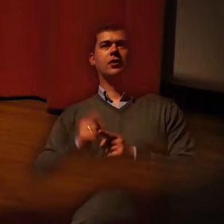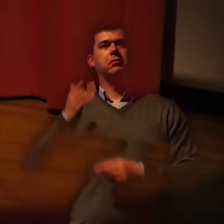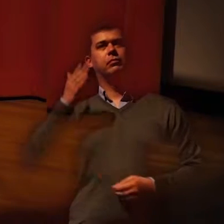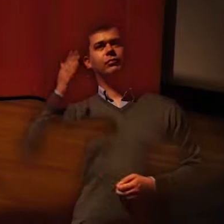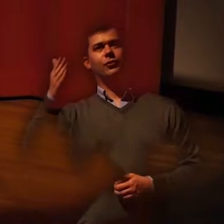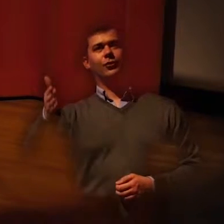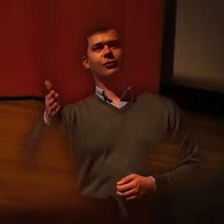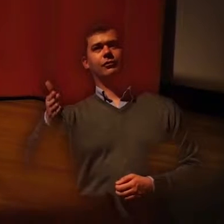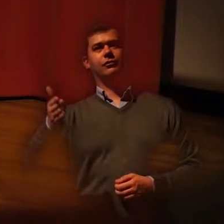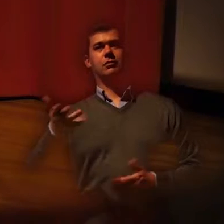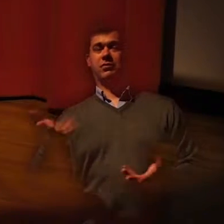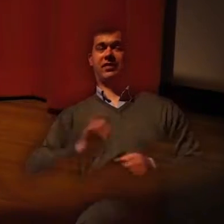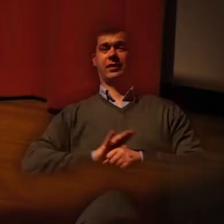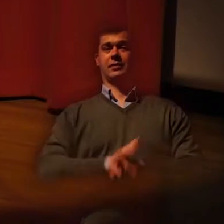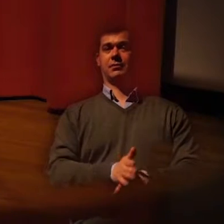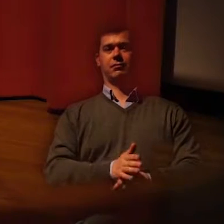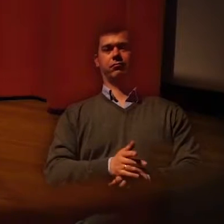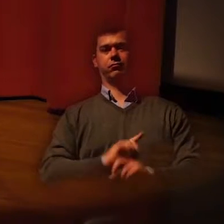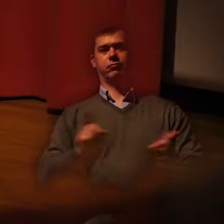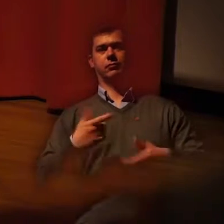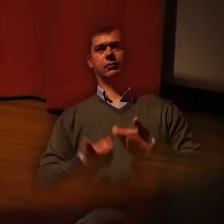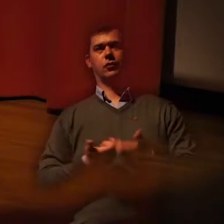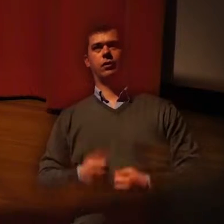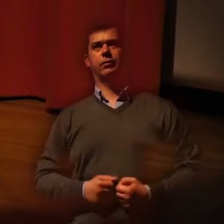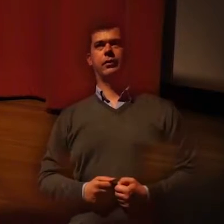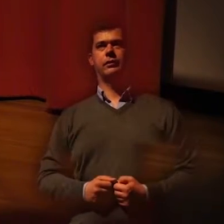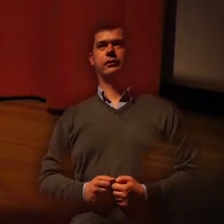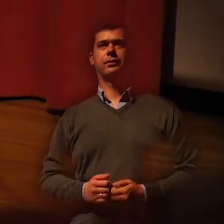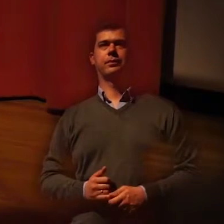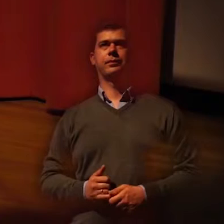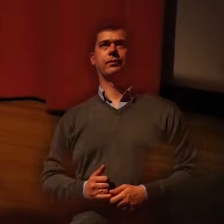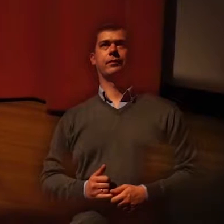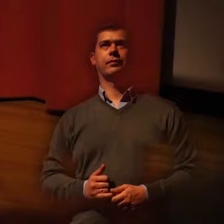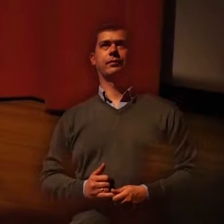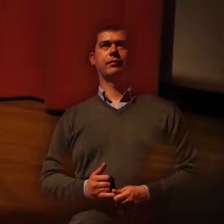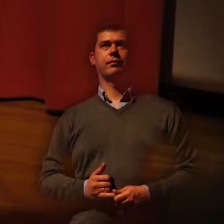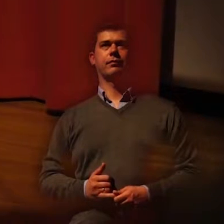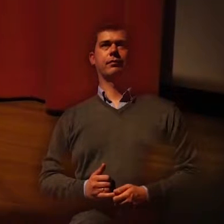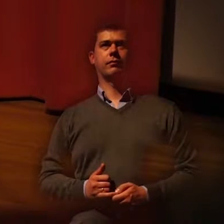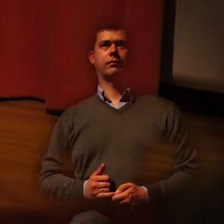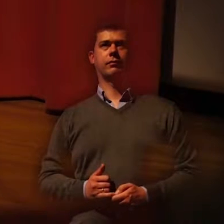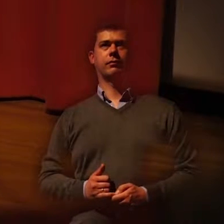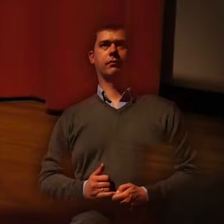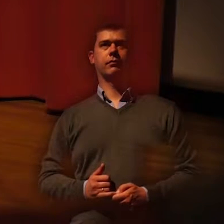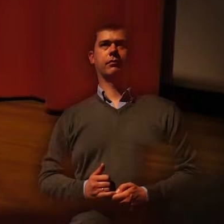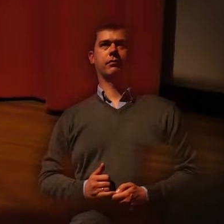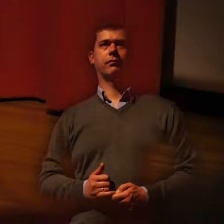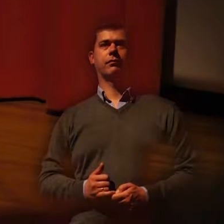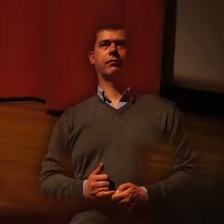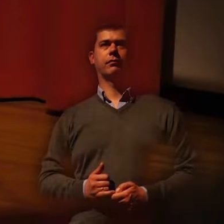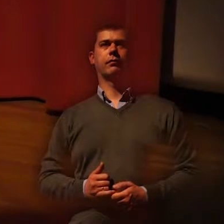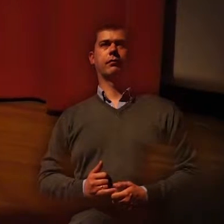i niedyskryminowanie w przyszłości w dorosłym życiu osób pochodzenia